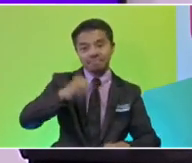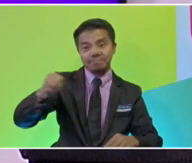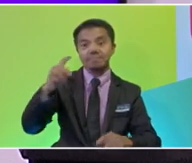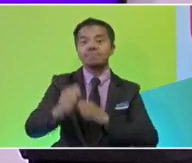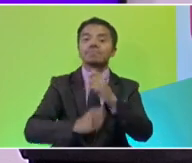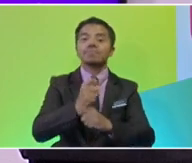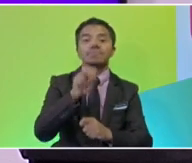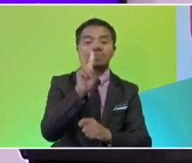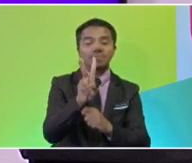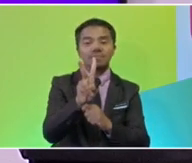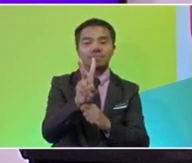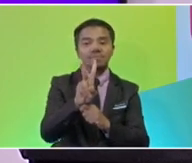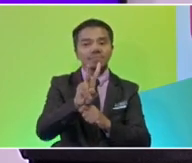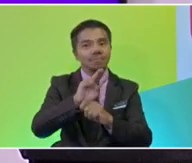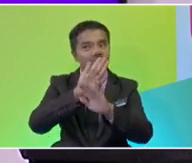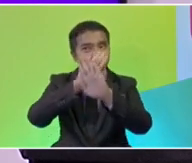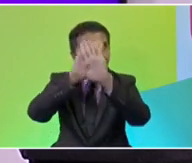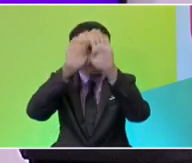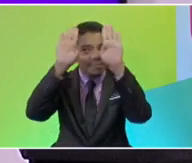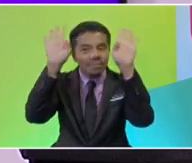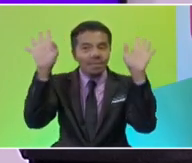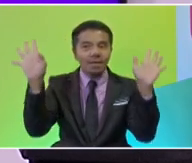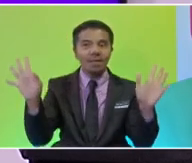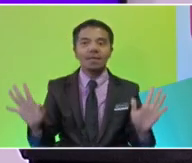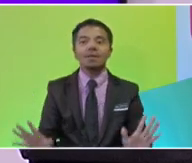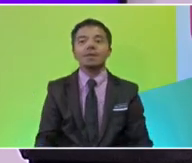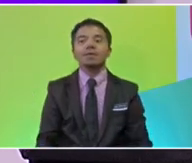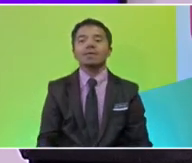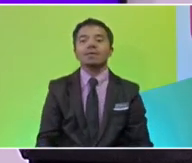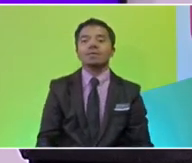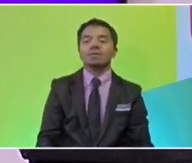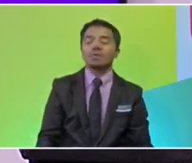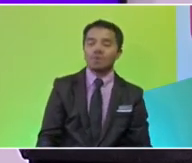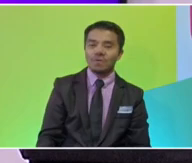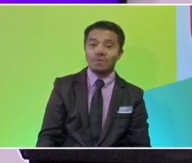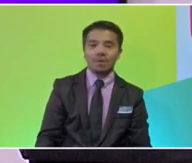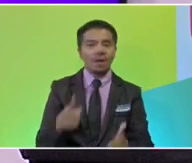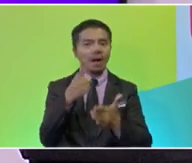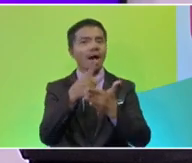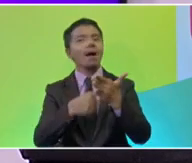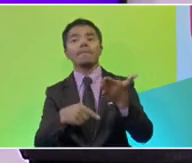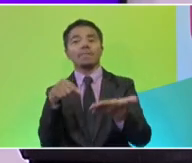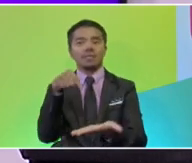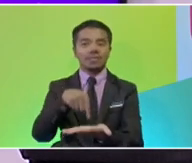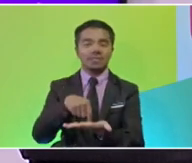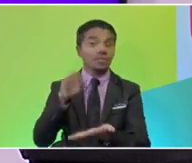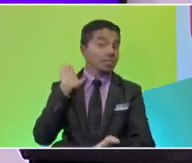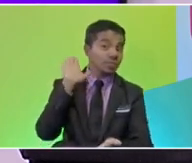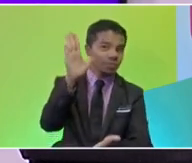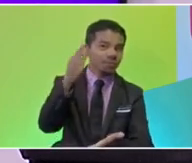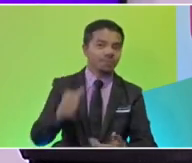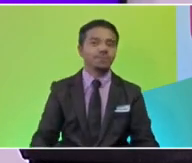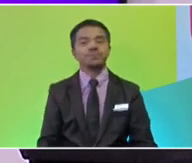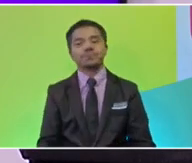tajuknya bayang-bayang Wah menarik ya bayang-bayang Apa ini kita